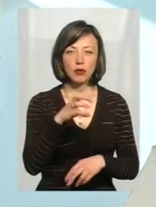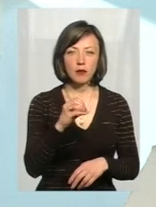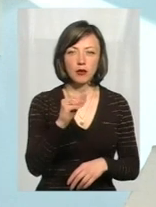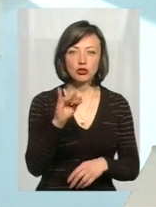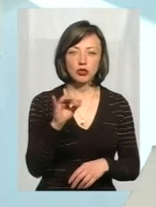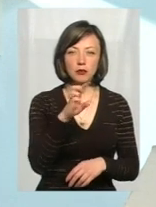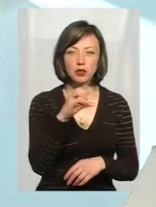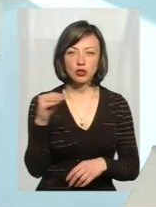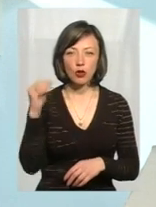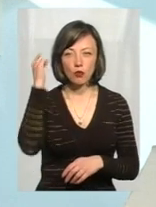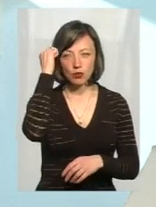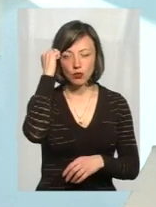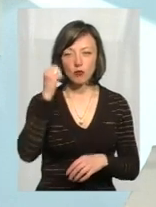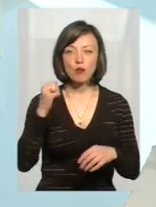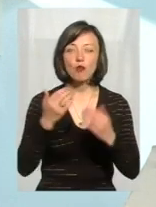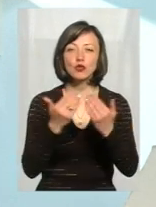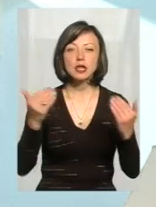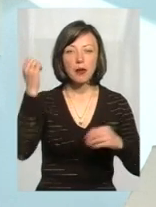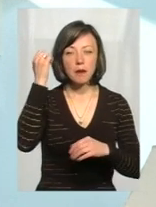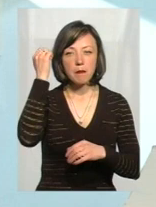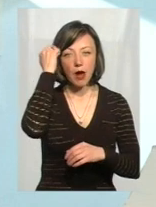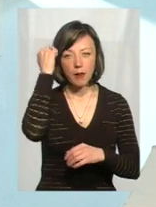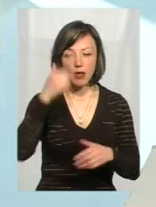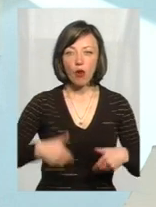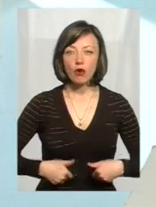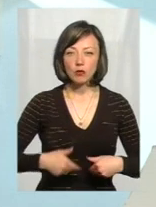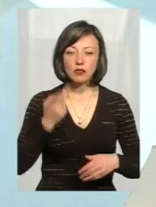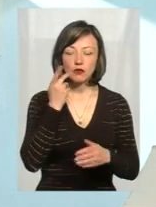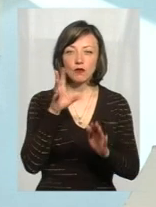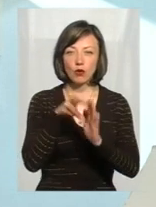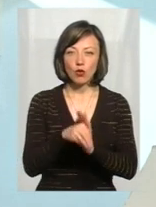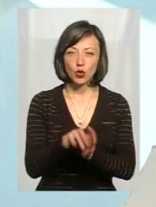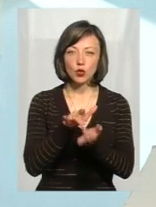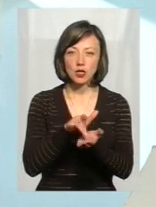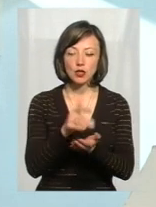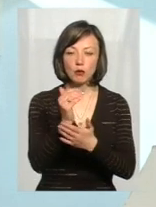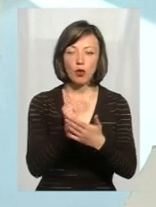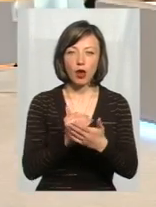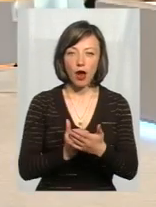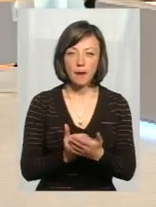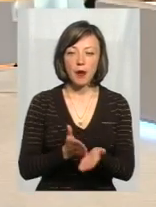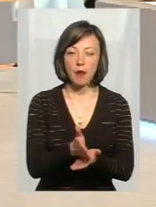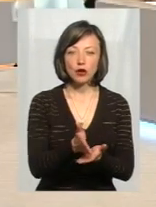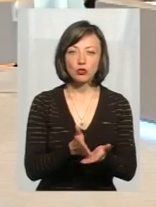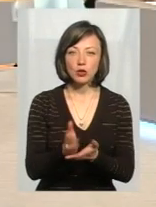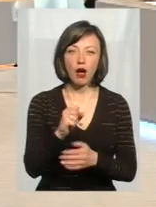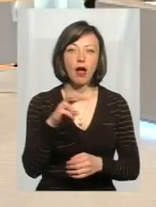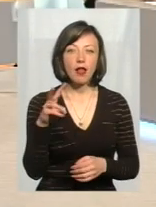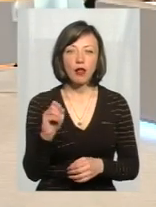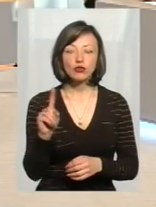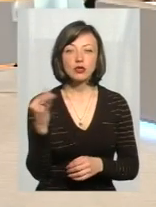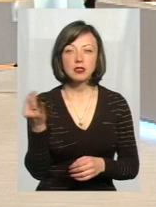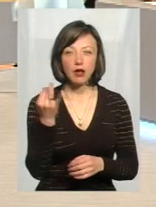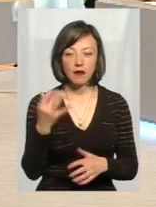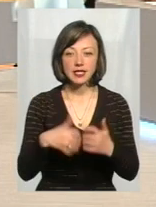до речі, музей пам'яті Голодомору завжди входить в їхні туристичні програми, в їхні туристичні маршрути. Але що